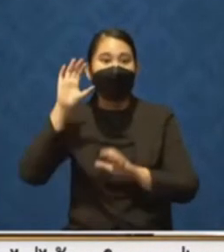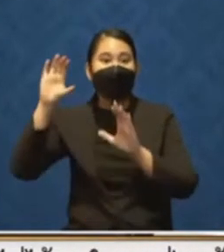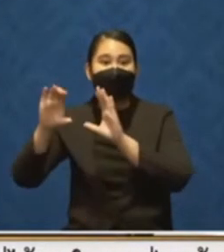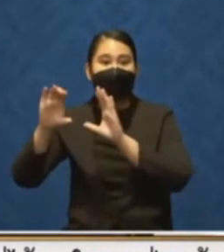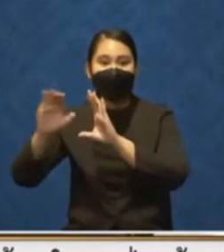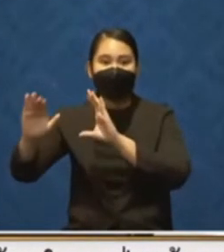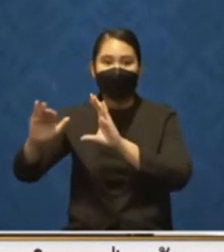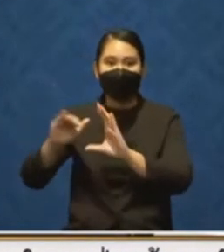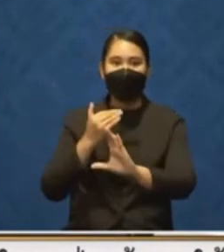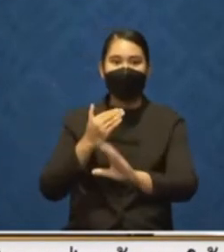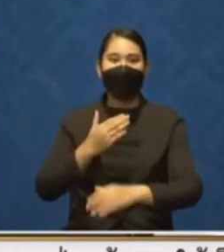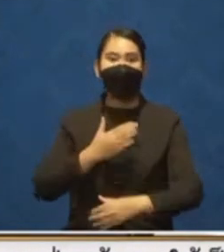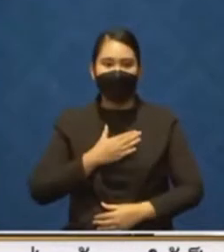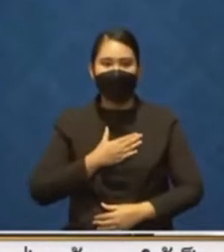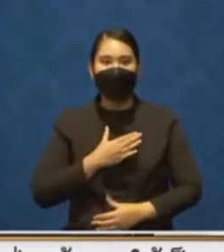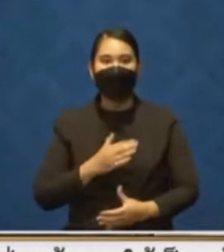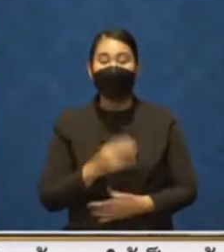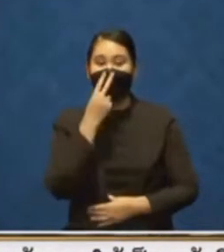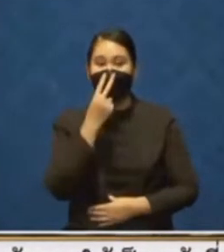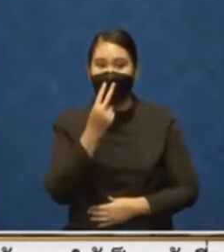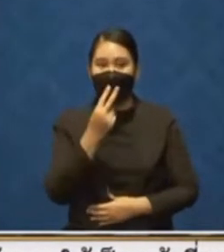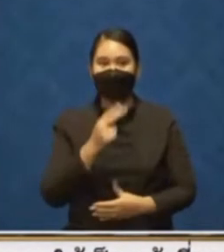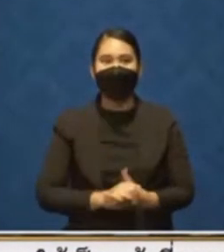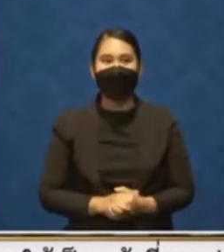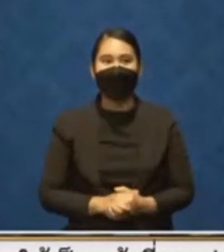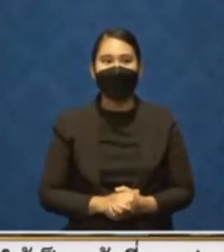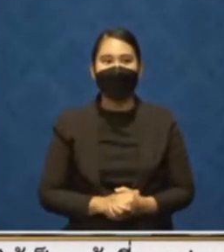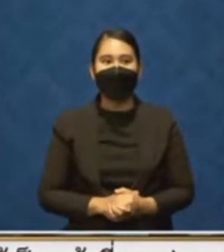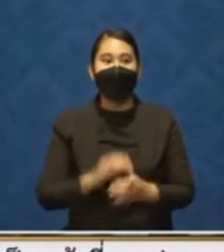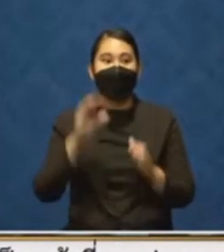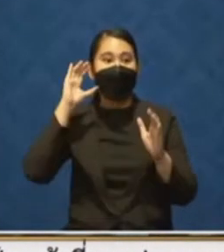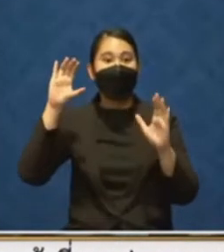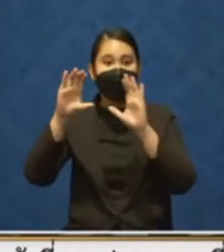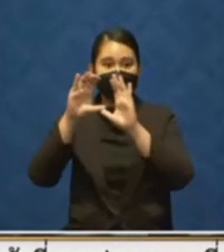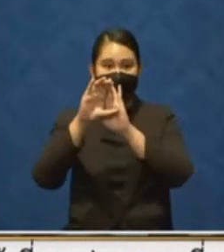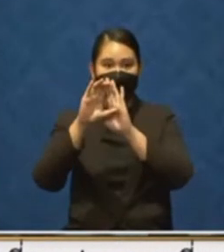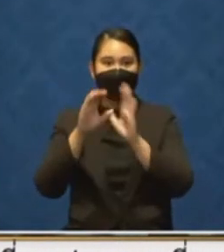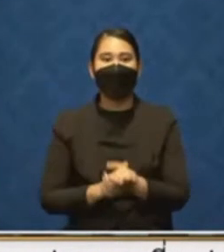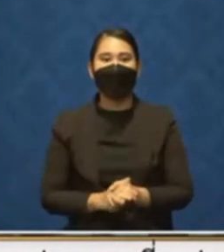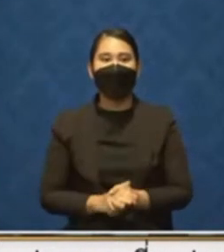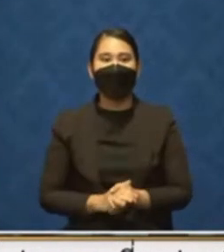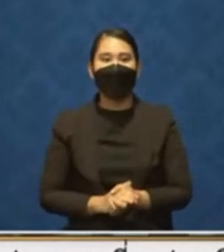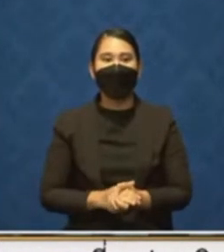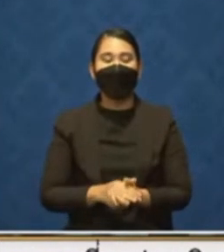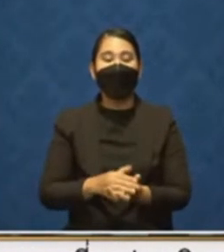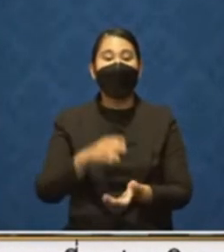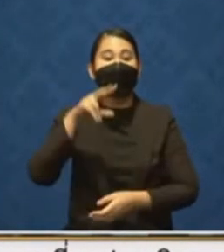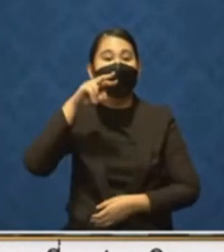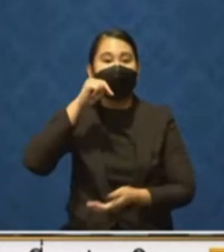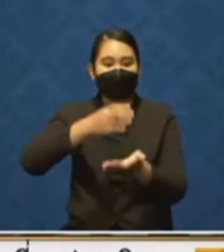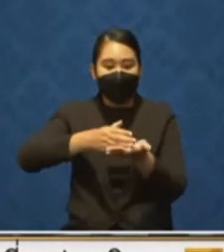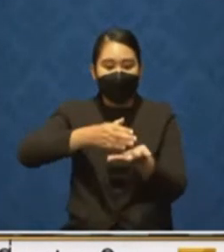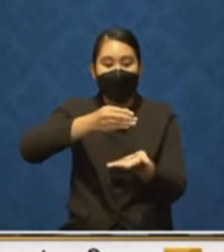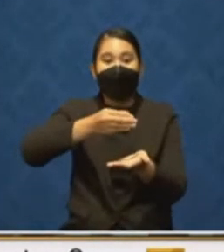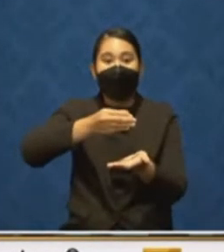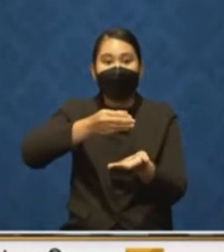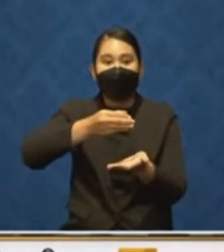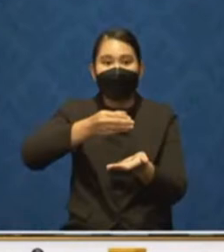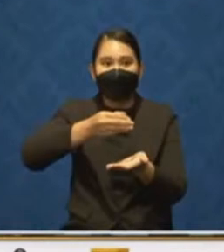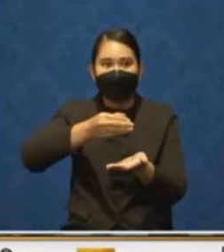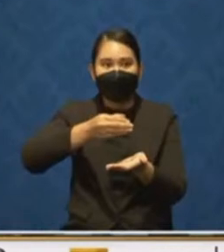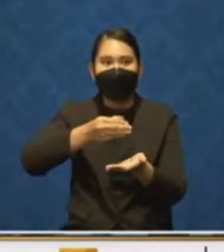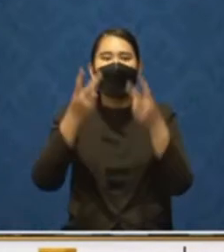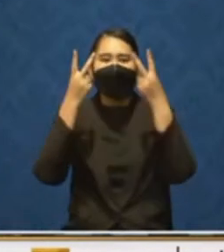ครับเป็นภาพเนี่ยขวดเปล่ามาส่งที่กรมนี้ถ้าลองนายก